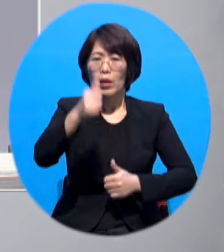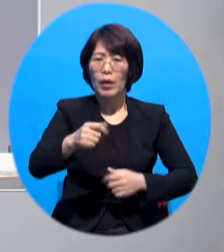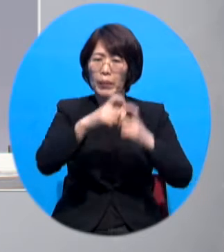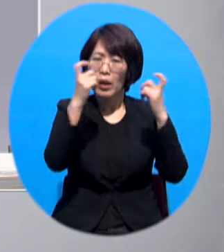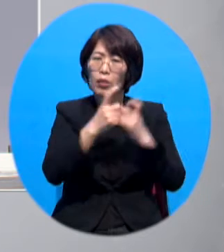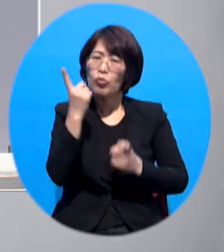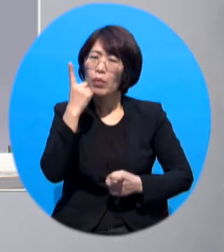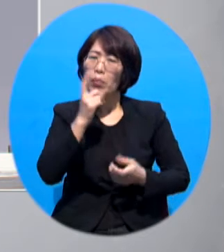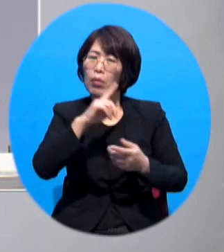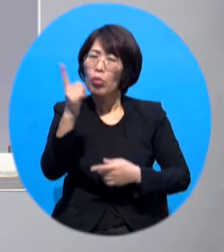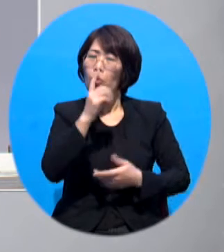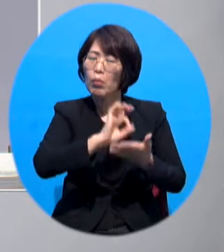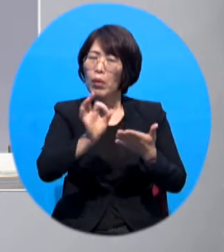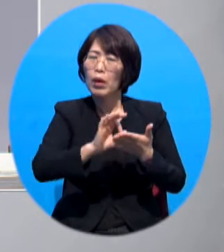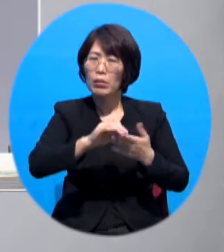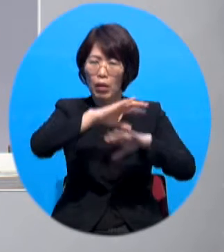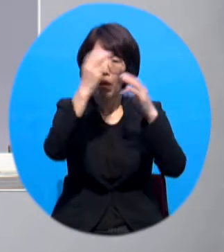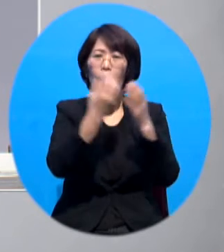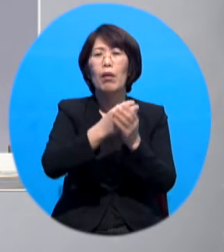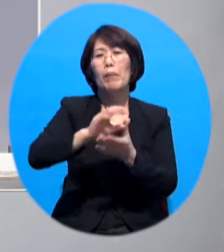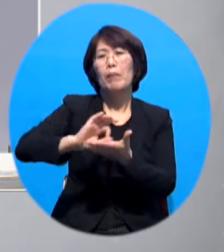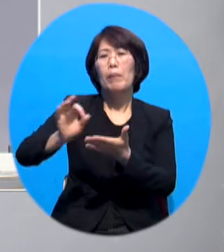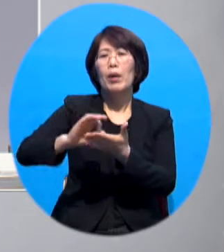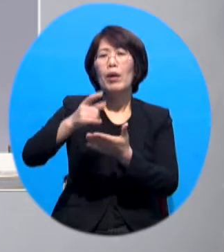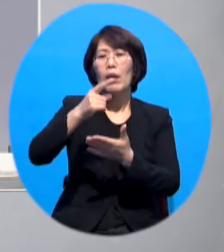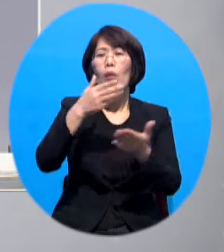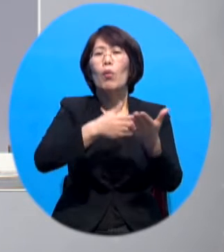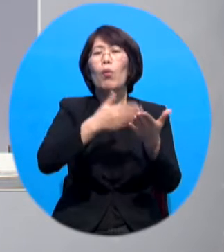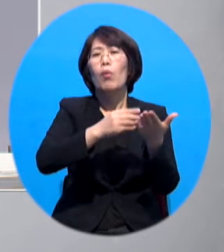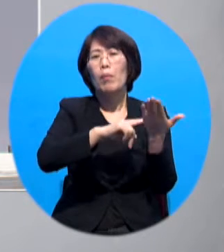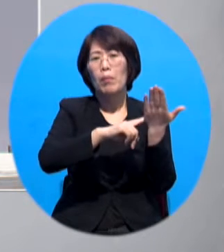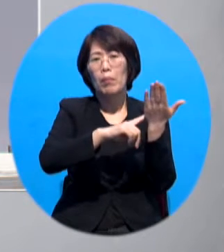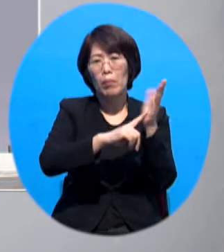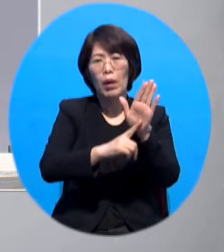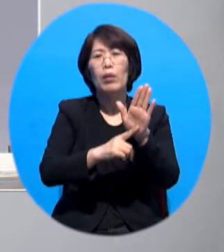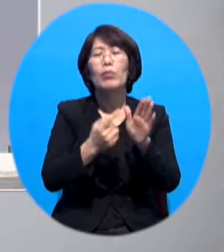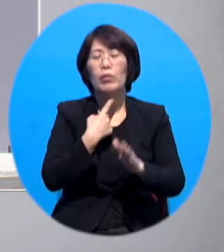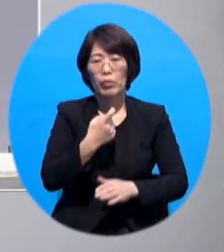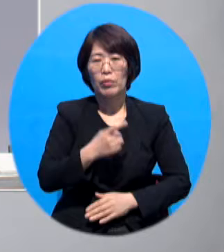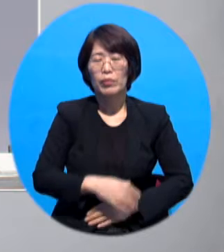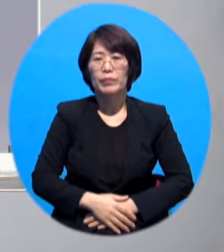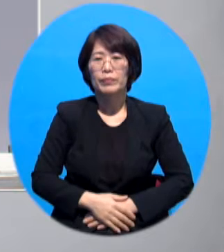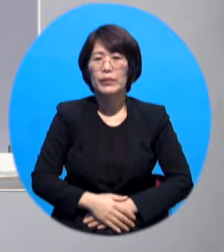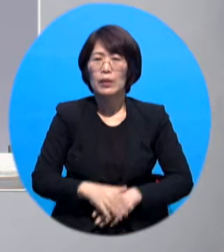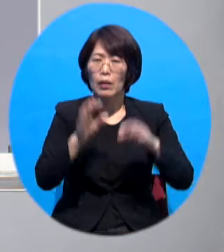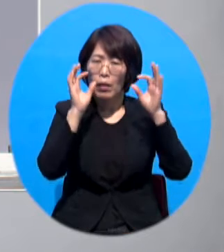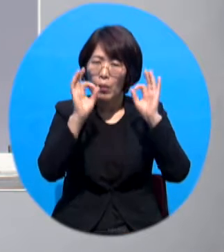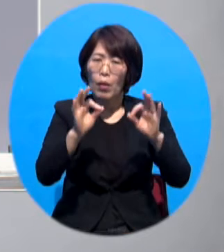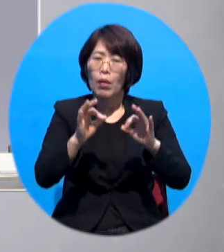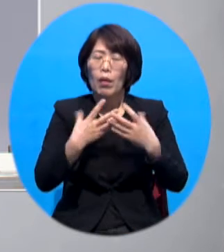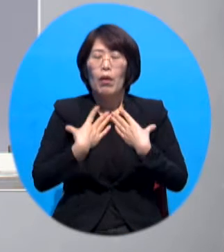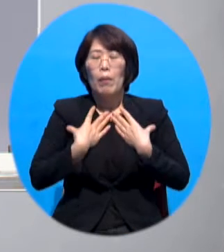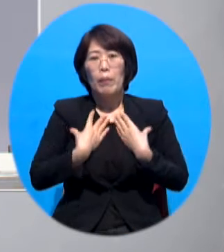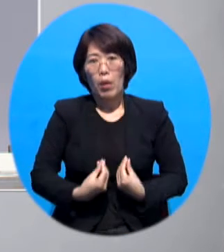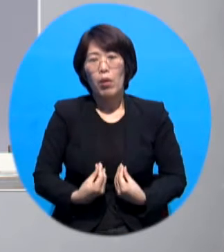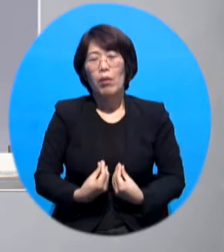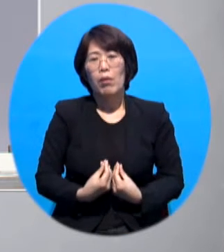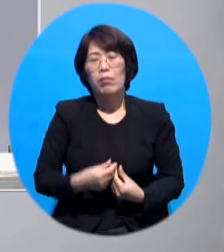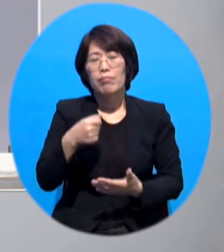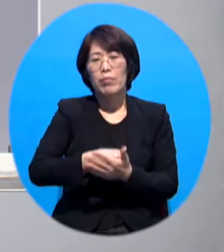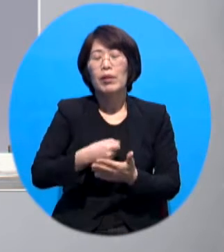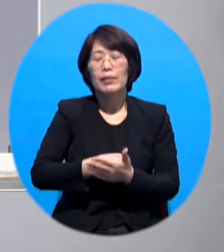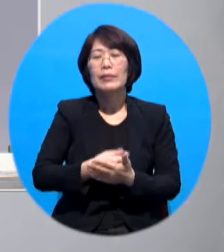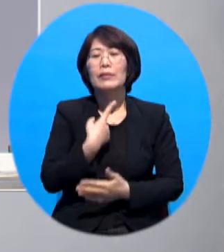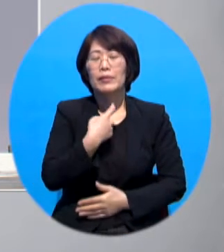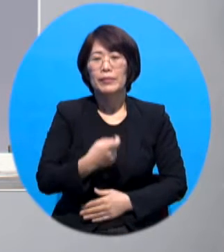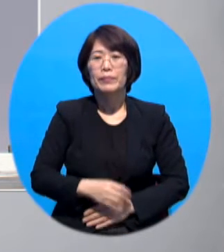핸드폰 사용 후 까지 책 중 당한 사실이 언론보도 내용을 보면서 참담한 입장을 갖게 된